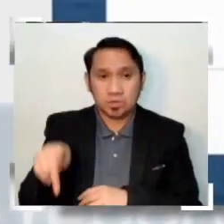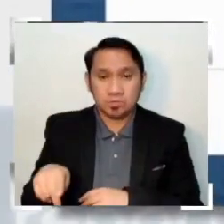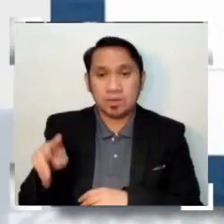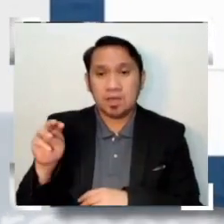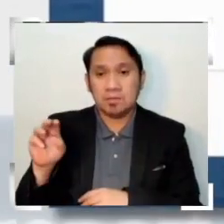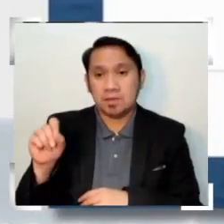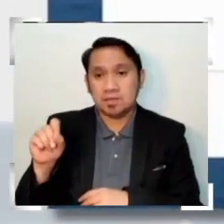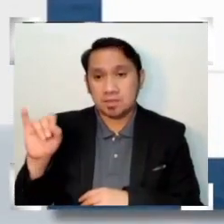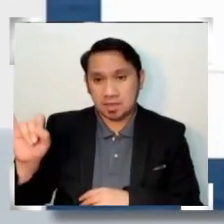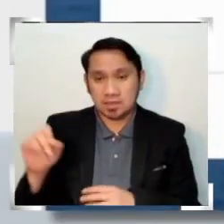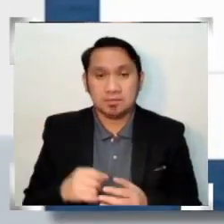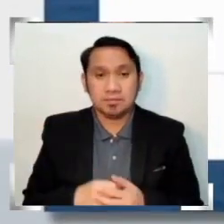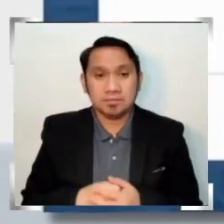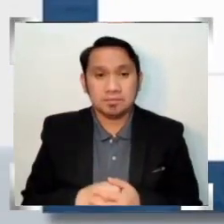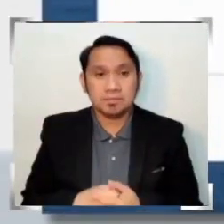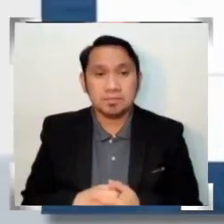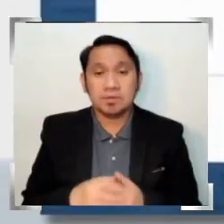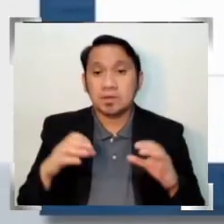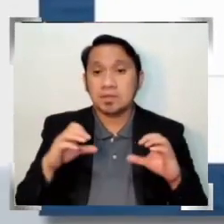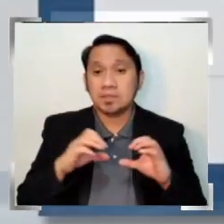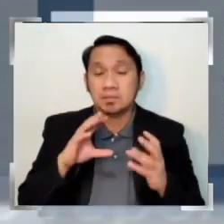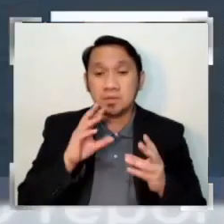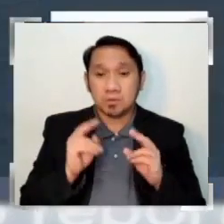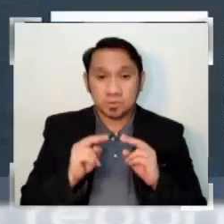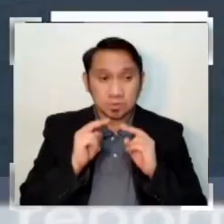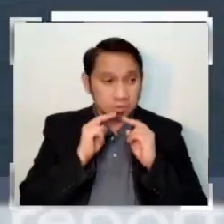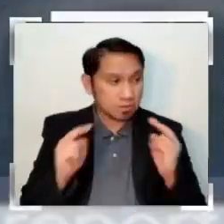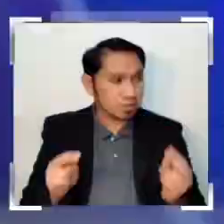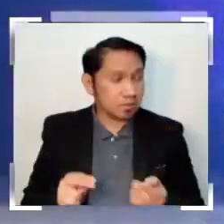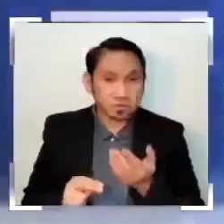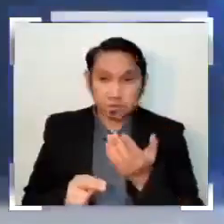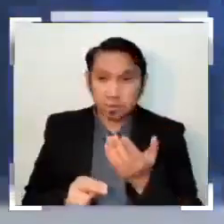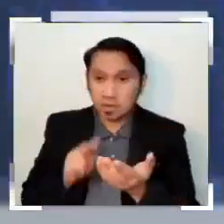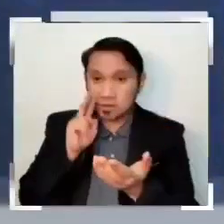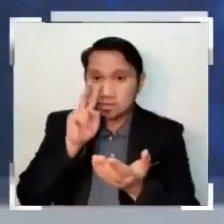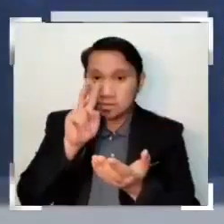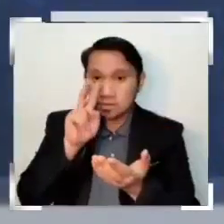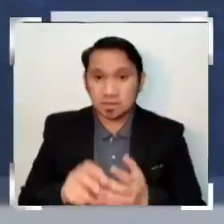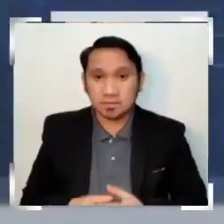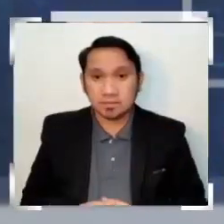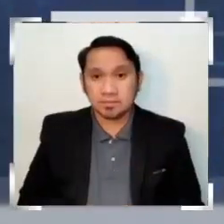nito. Para sa GMA Integrated News, Cedric Castillo ang inyong saksi.